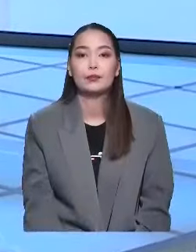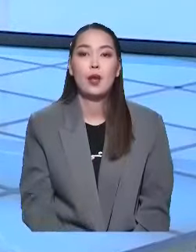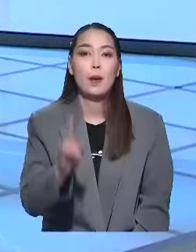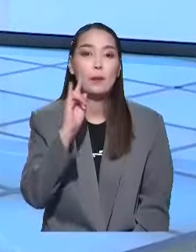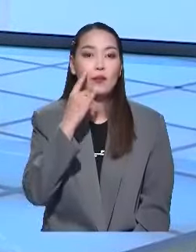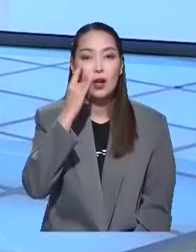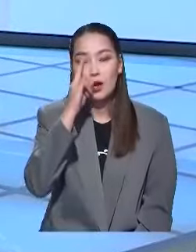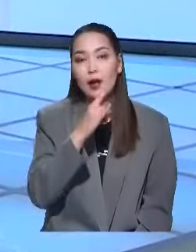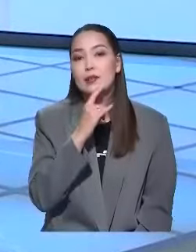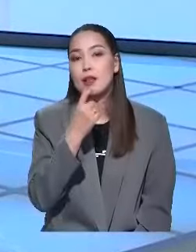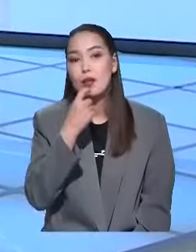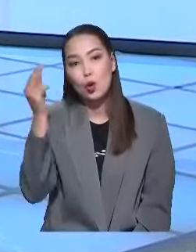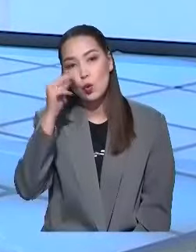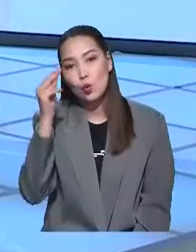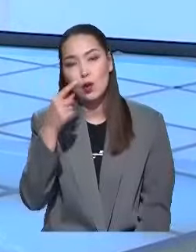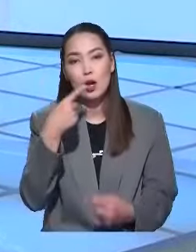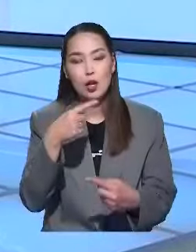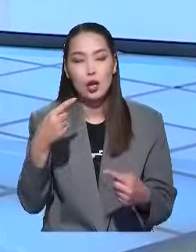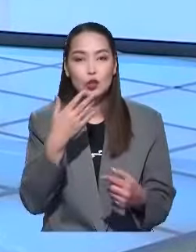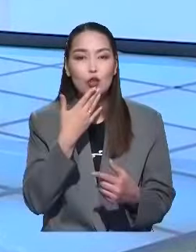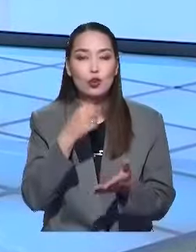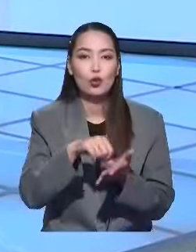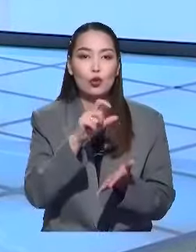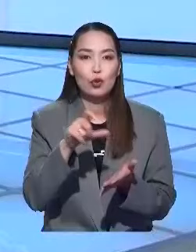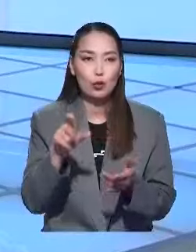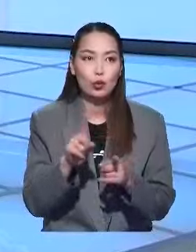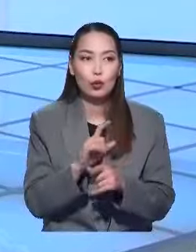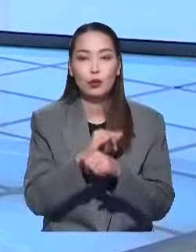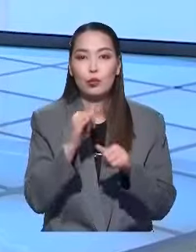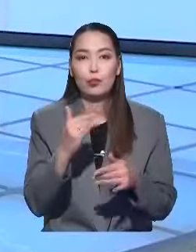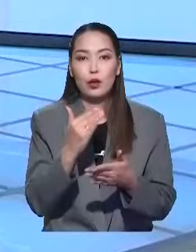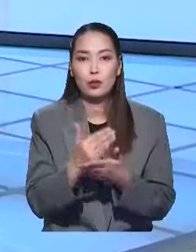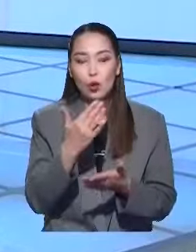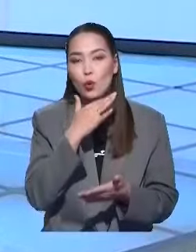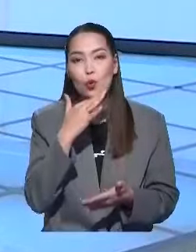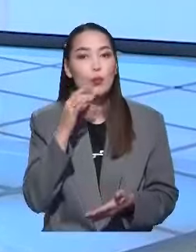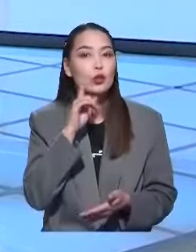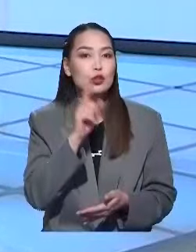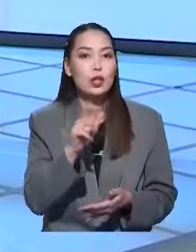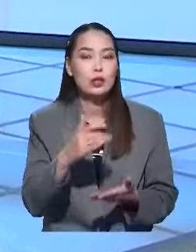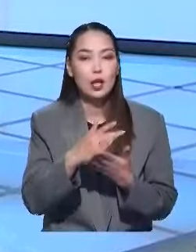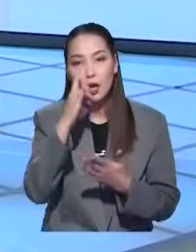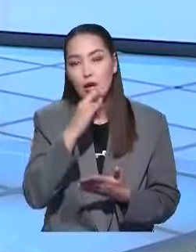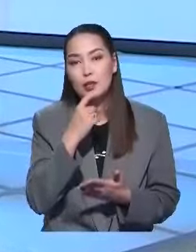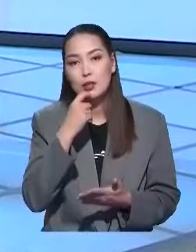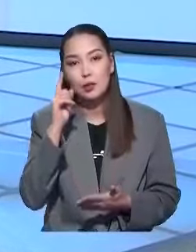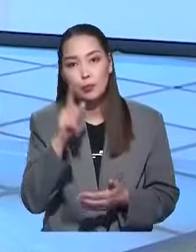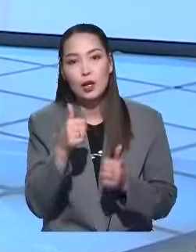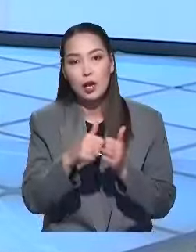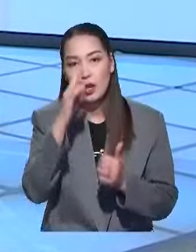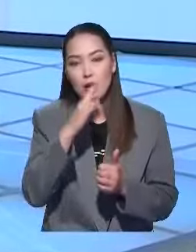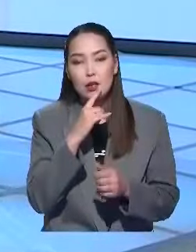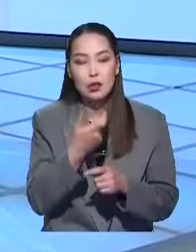Павлодарда қазақ тілін меңгерген өзге ұлт өкілдері көбейген, басым көбі жастар. Олар қазақ тілін білу әр